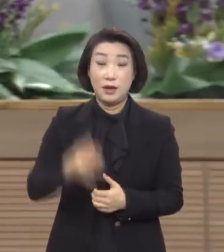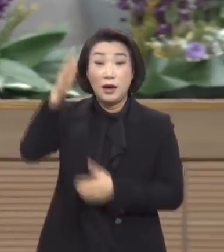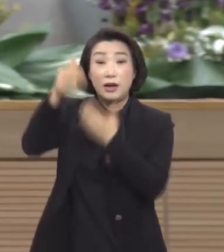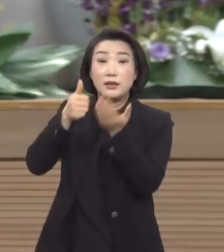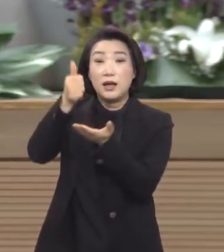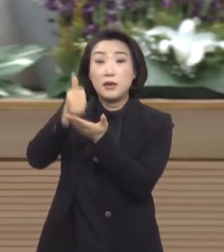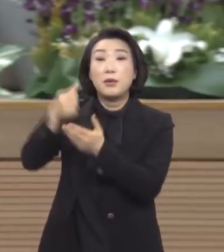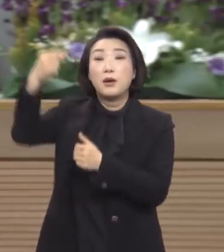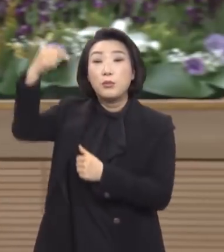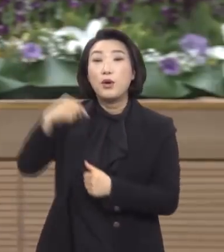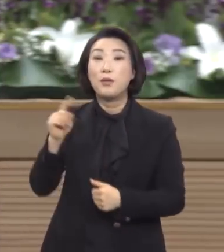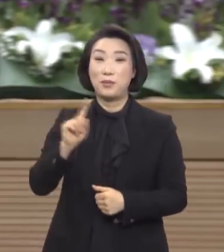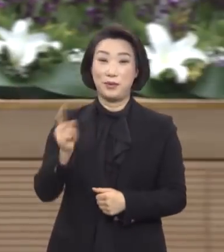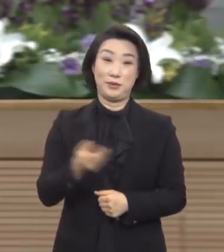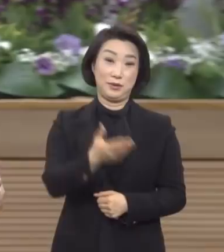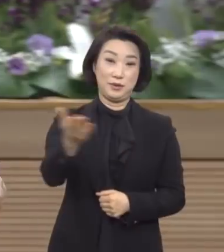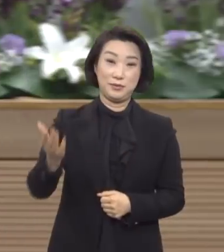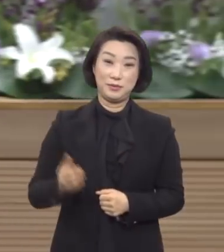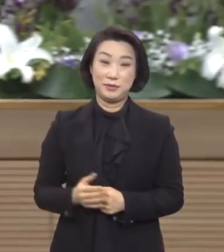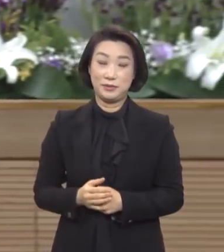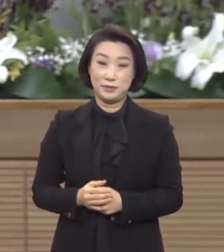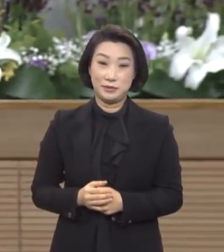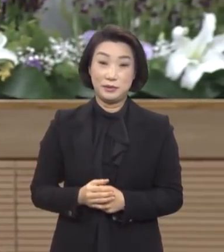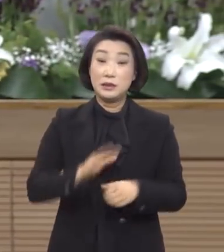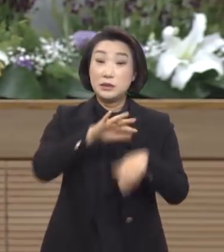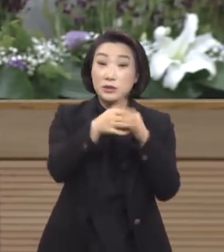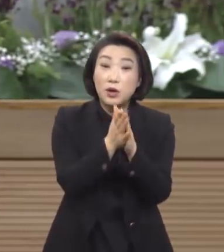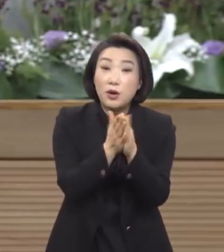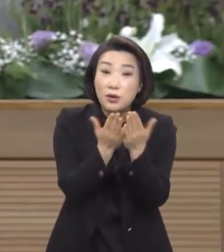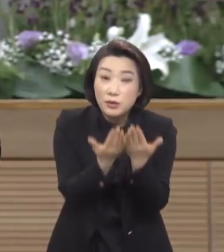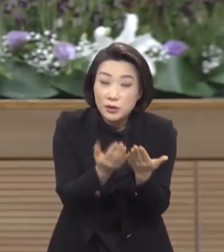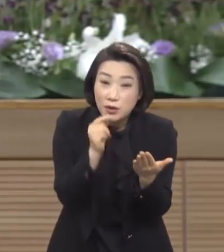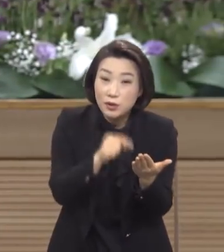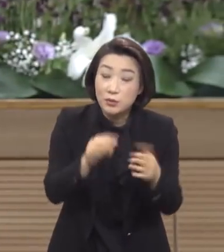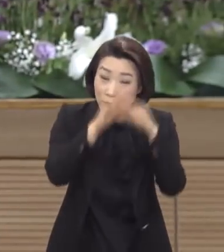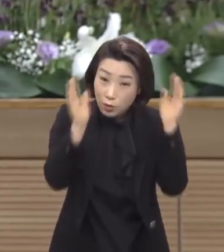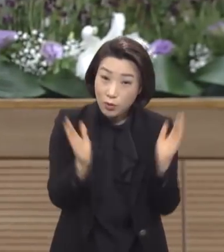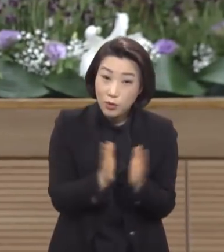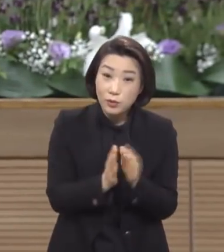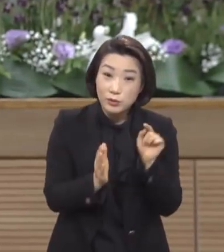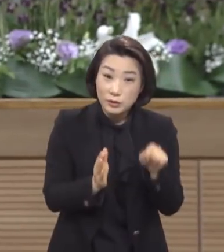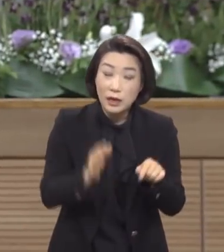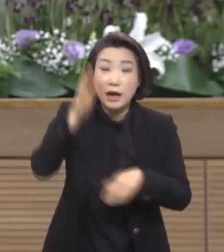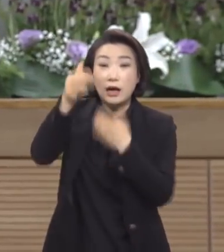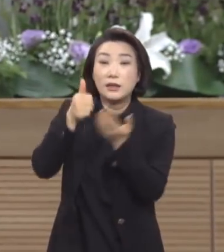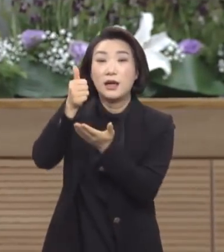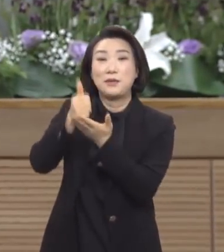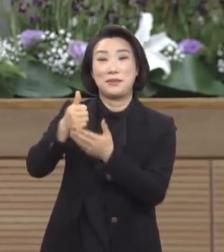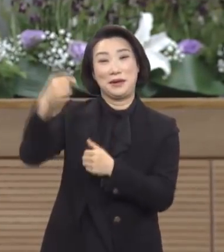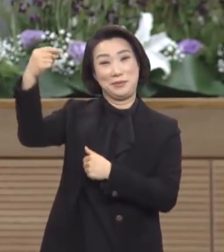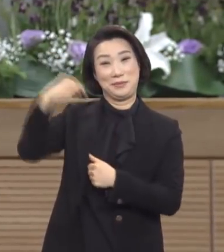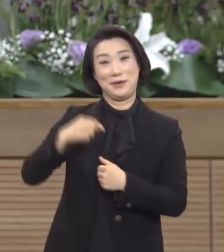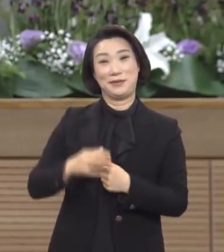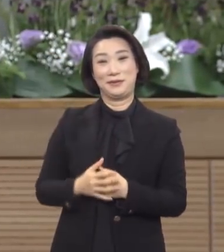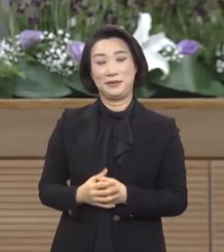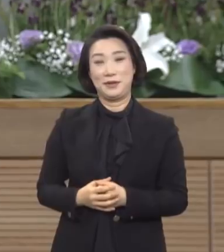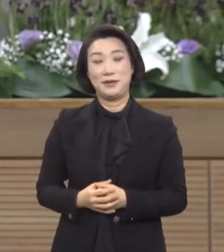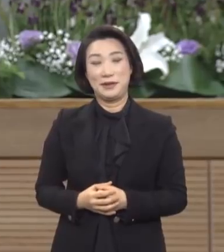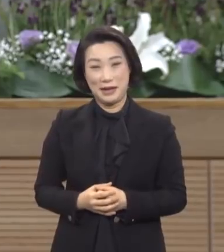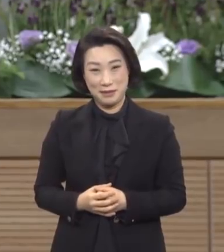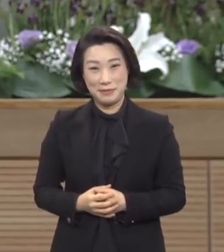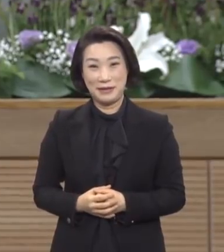하나님의 요구가 뭐냐? 성경 전체가 하나님의